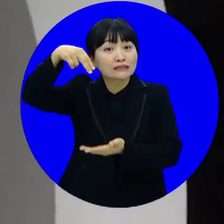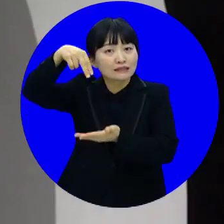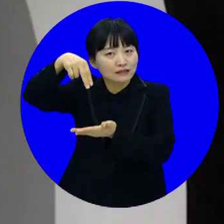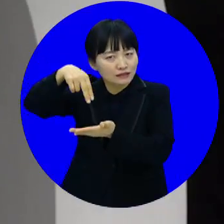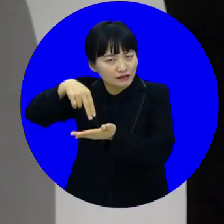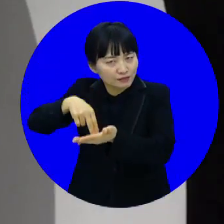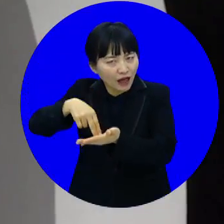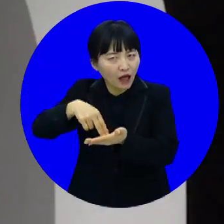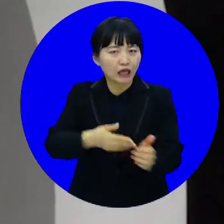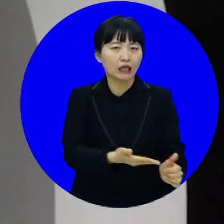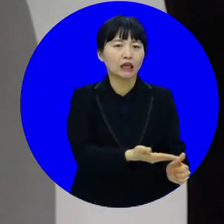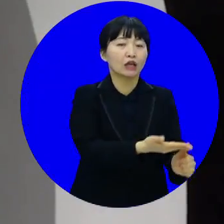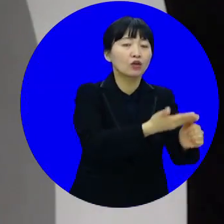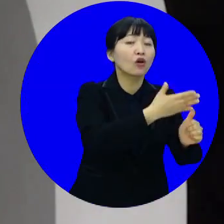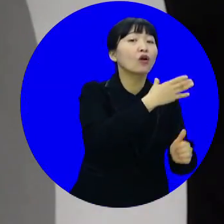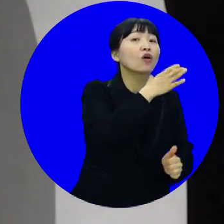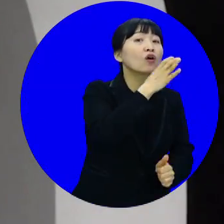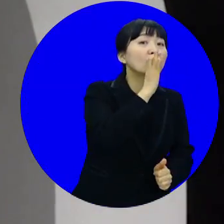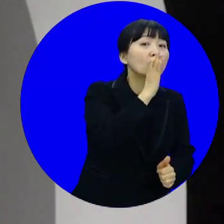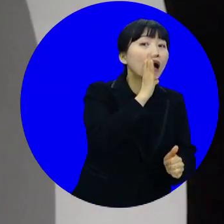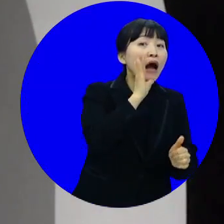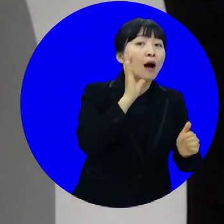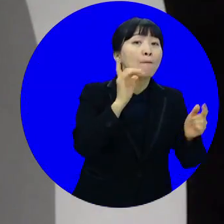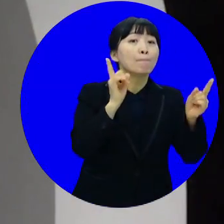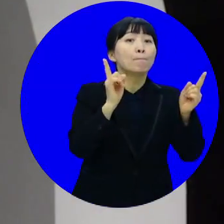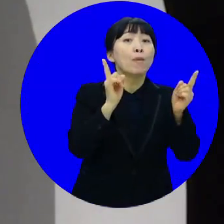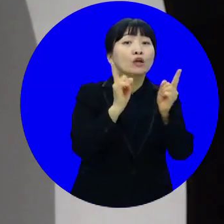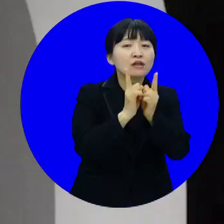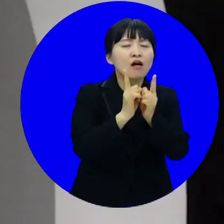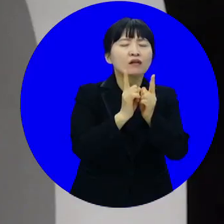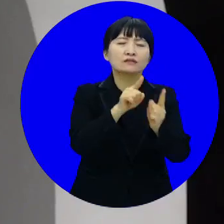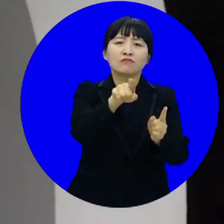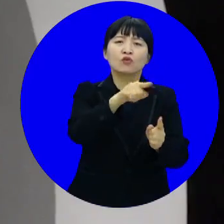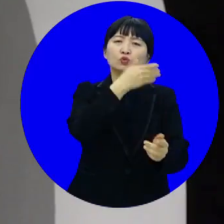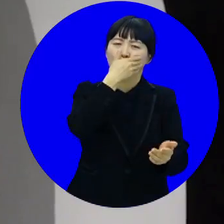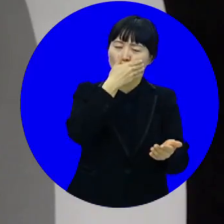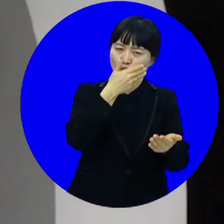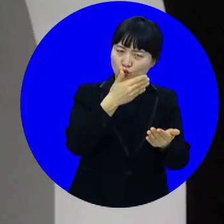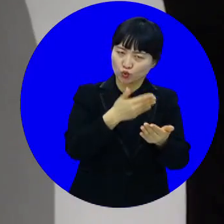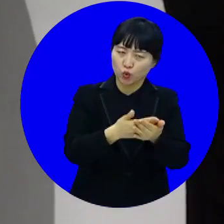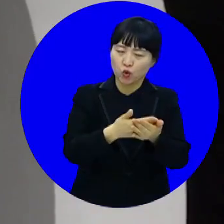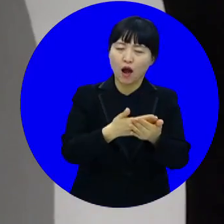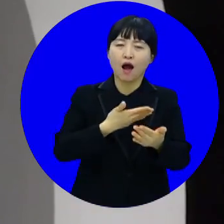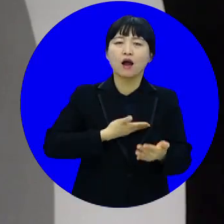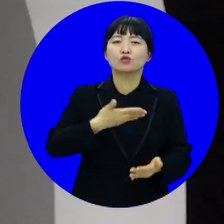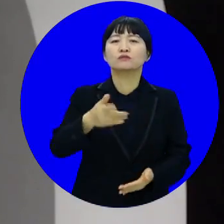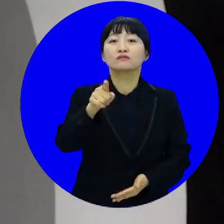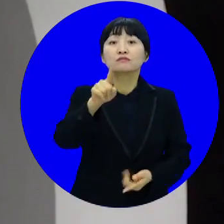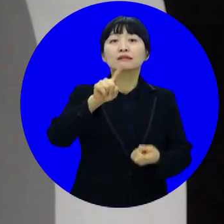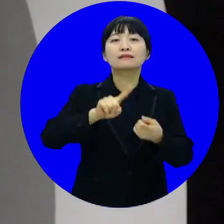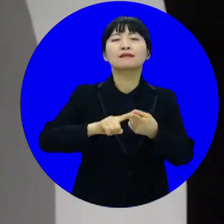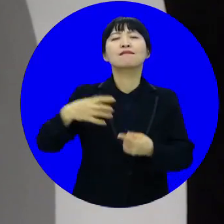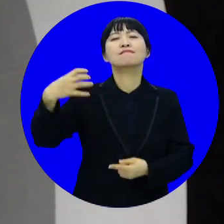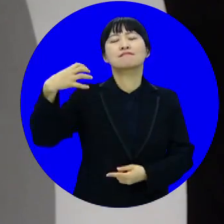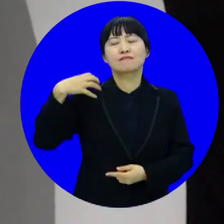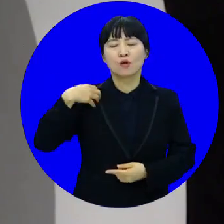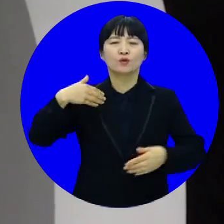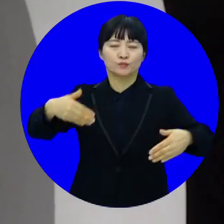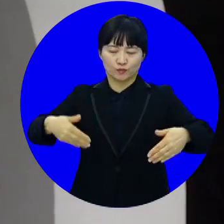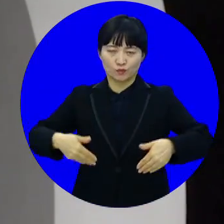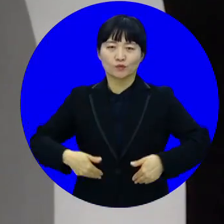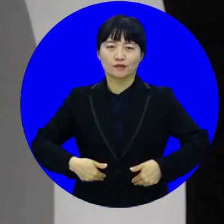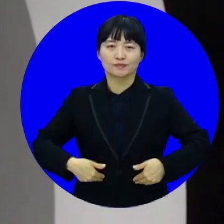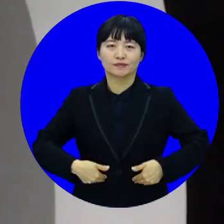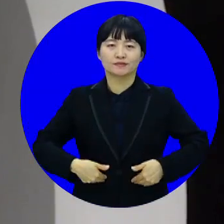입장에서는 그 키워주시는 어르신들에게 아이가 손주에게 면접 교섭이 얼마나 중요한지에 대해서